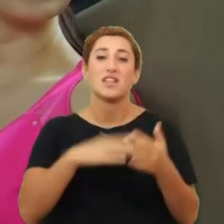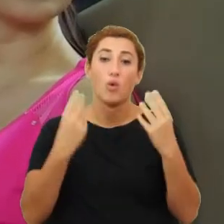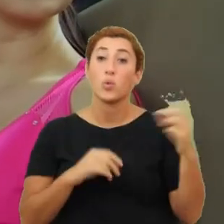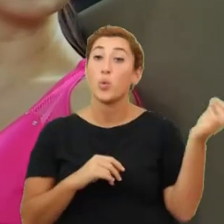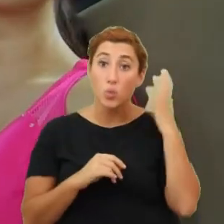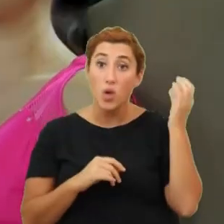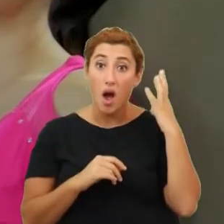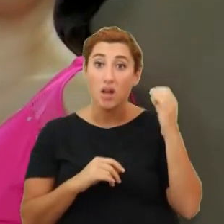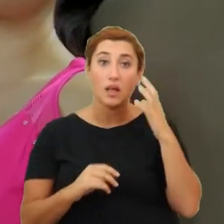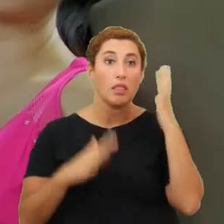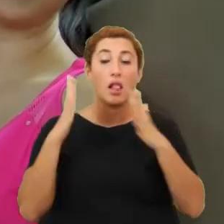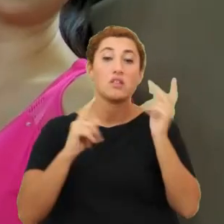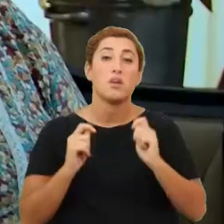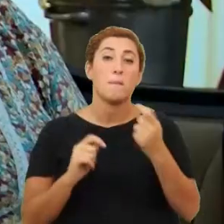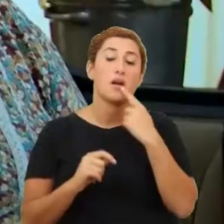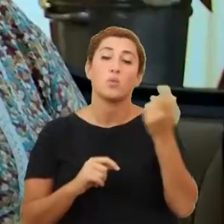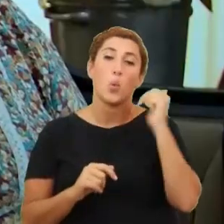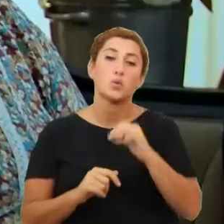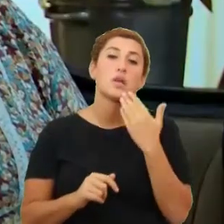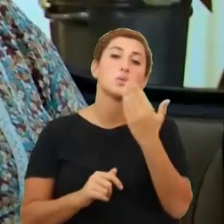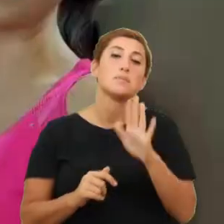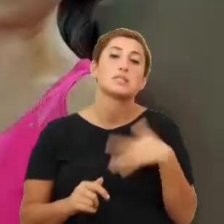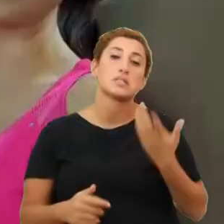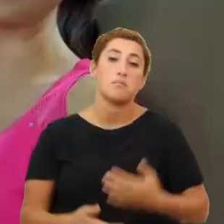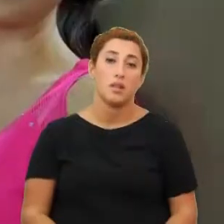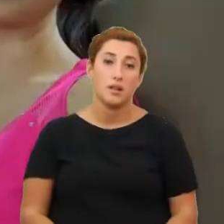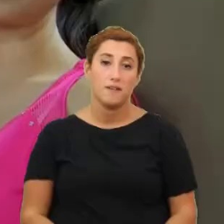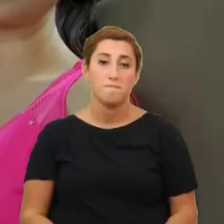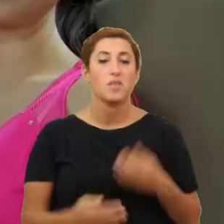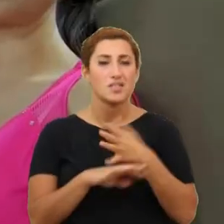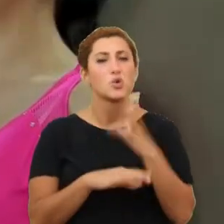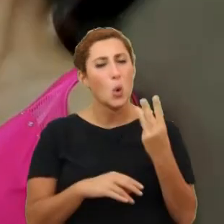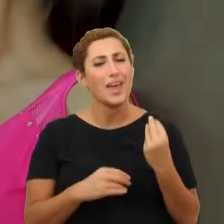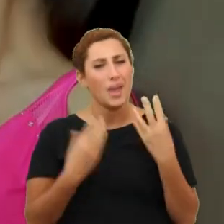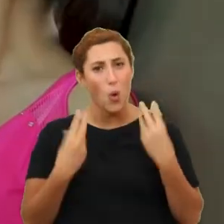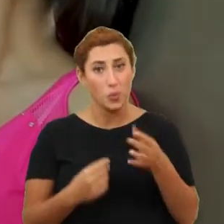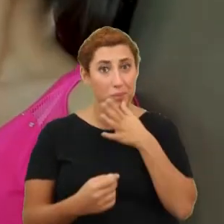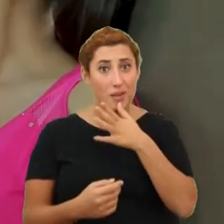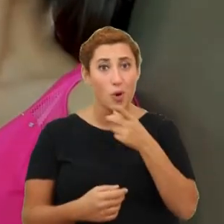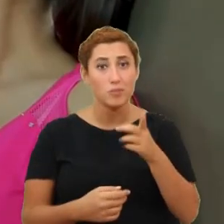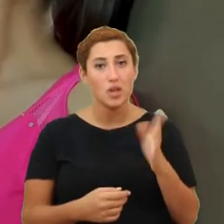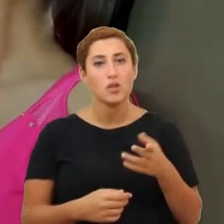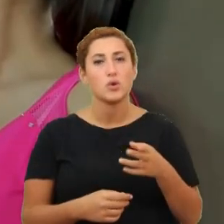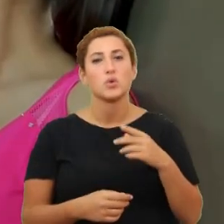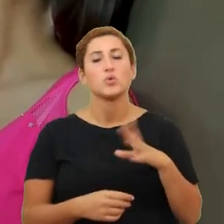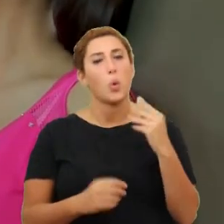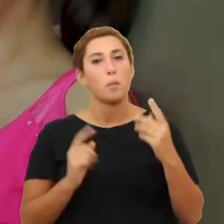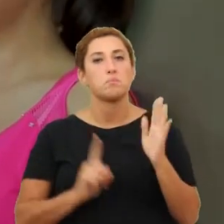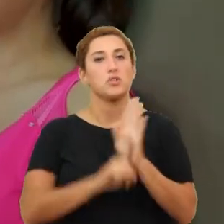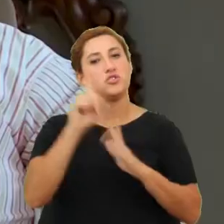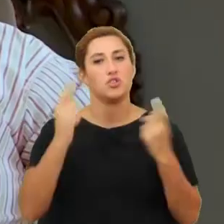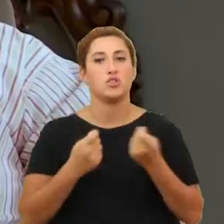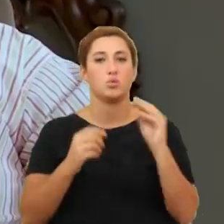ettiğini duyarlarsa telaşa kapılırlar dedi. O yüzden söylememi istemedi. Aslında çok da iyi oldu, biliyor musunuz ya? Son derece başarılı